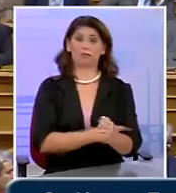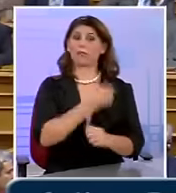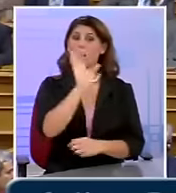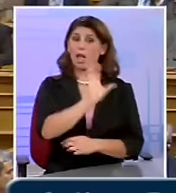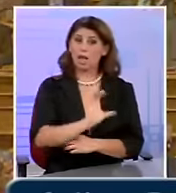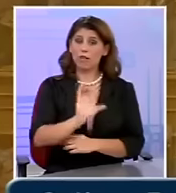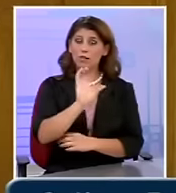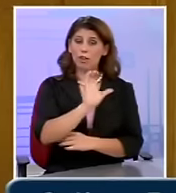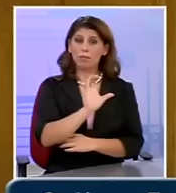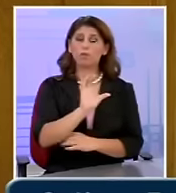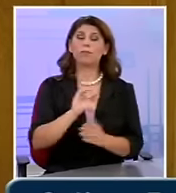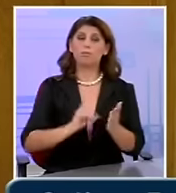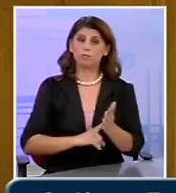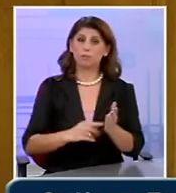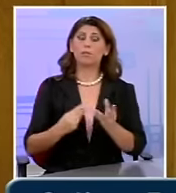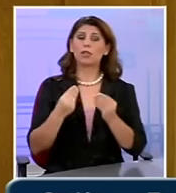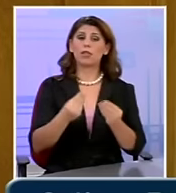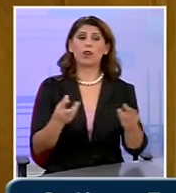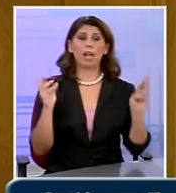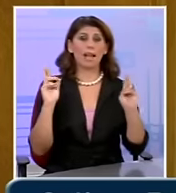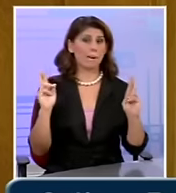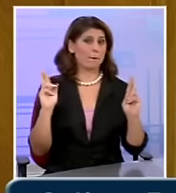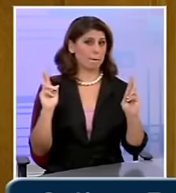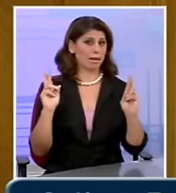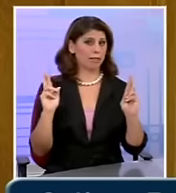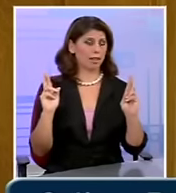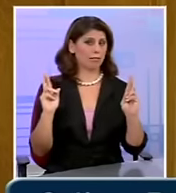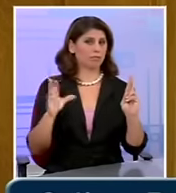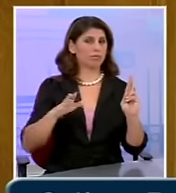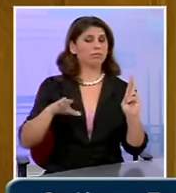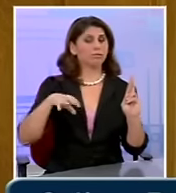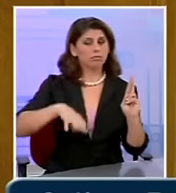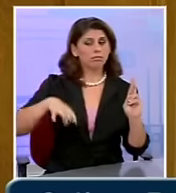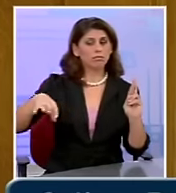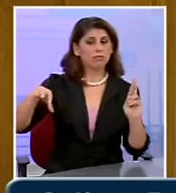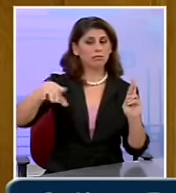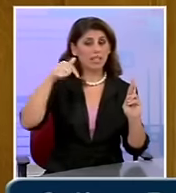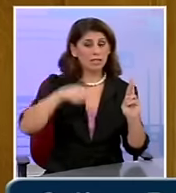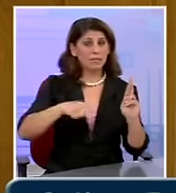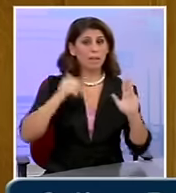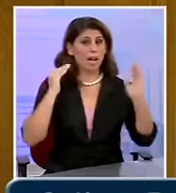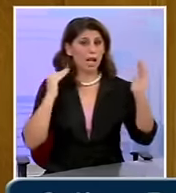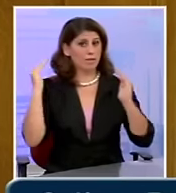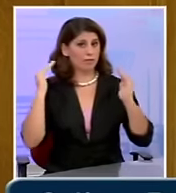πρέπει να δώσει ελπίδα σε λαούς που σήμερα αμφιβάλλουν.